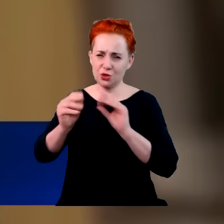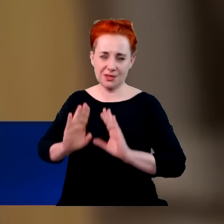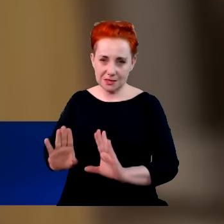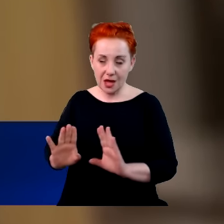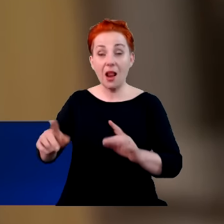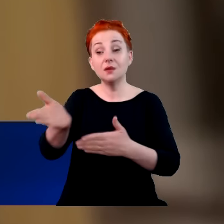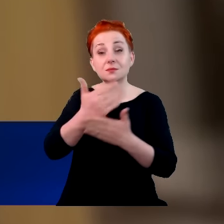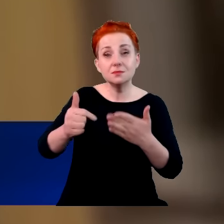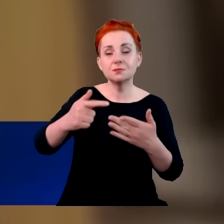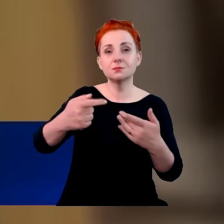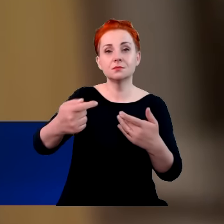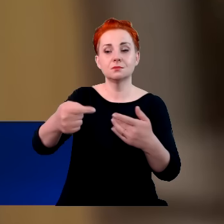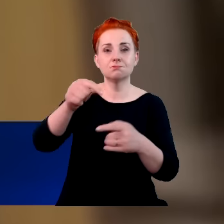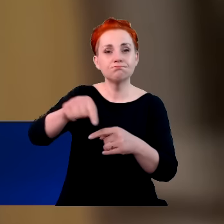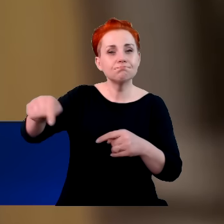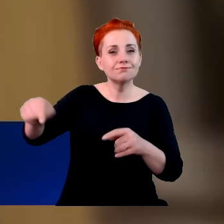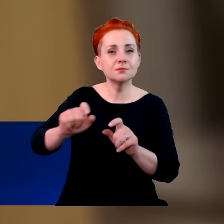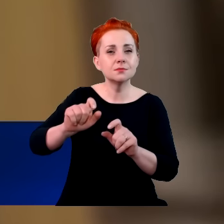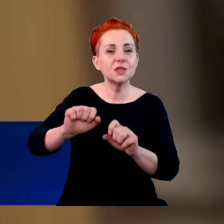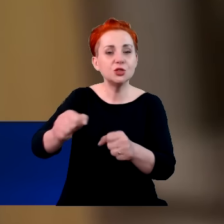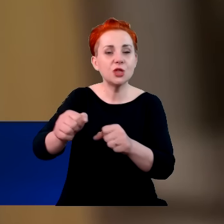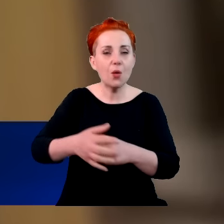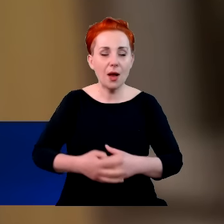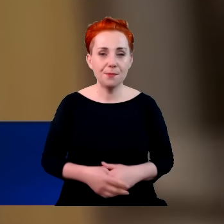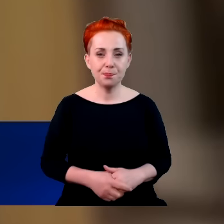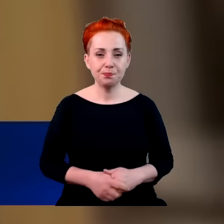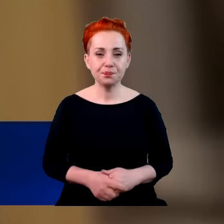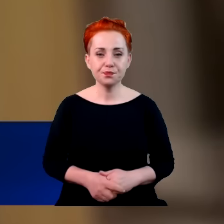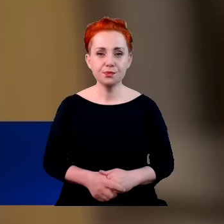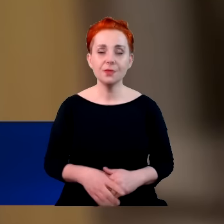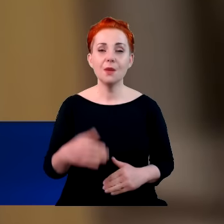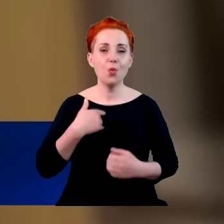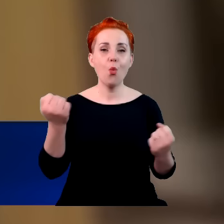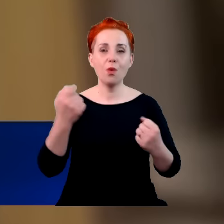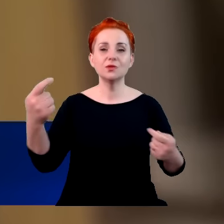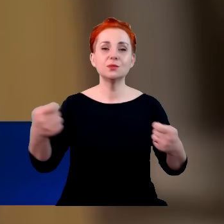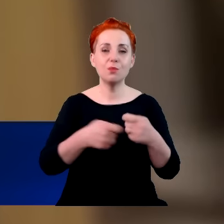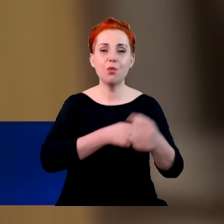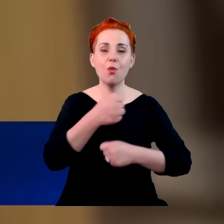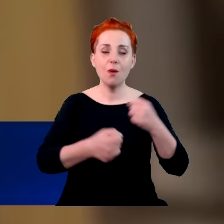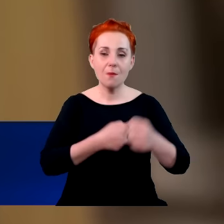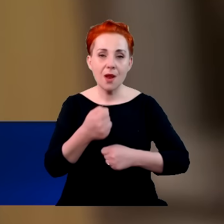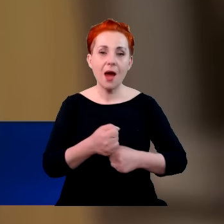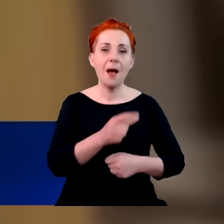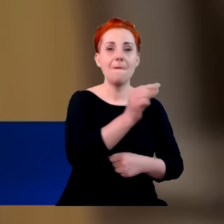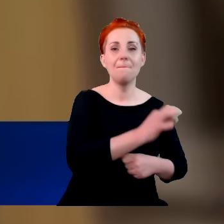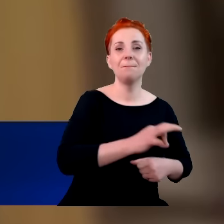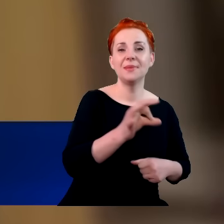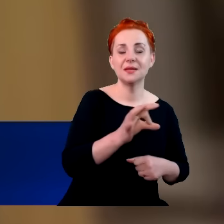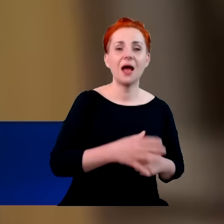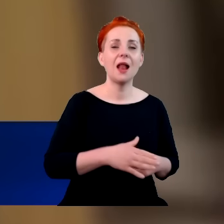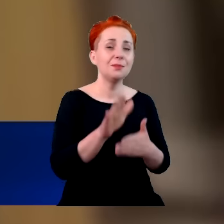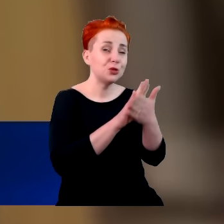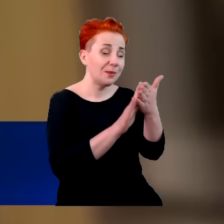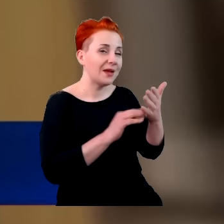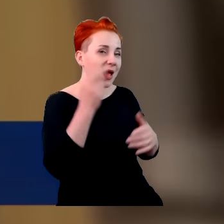ale akurat była tutaj dość ścisła współpraca między Prawem i Sprawiedliwością. A Panie Boże, ja